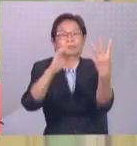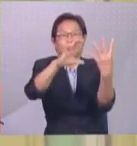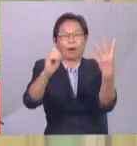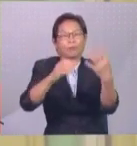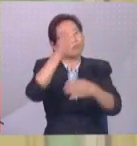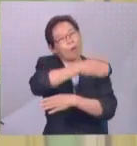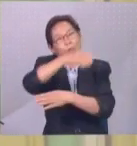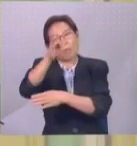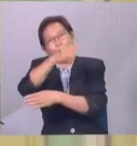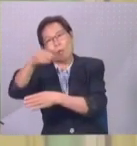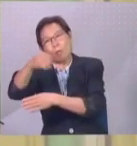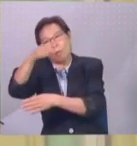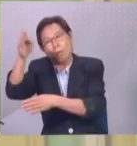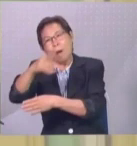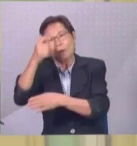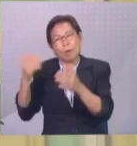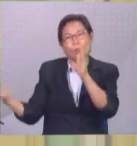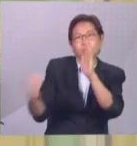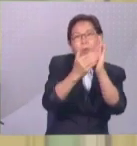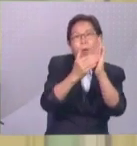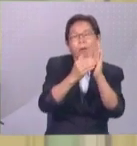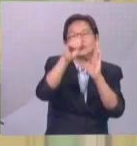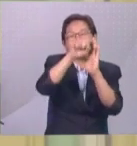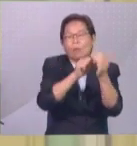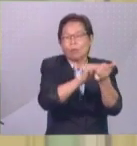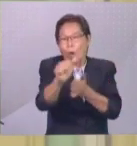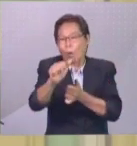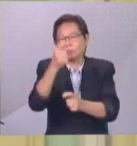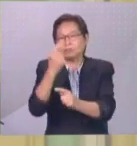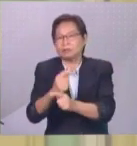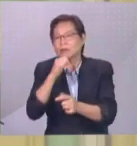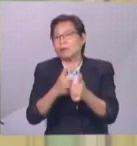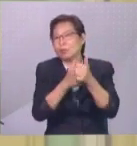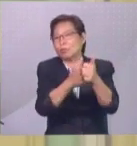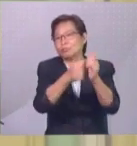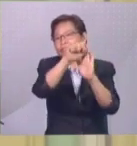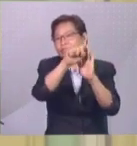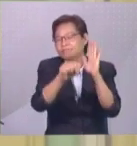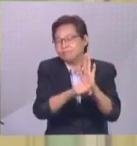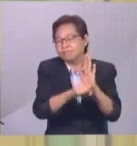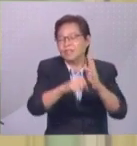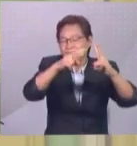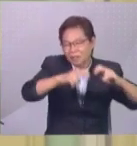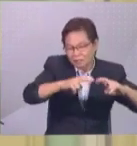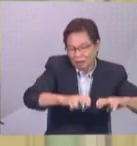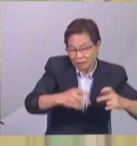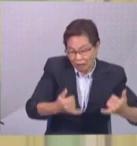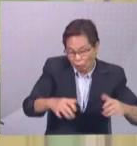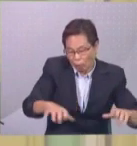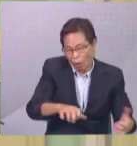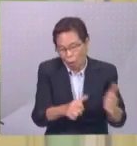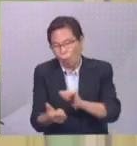yang didapati melanggar syarat kelulusan yang telah ditetapkan syafaatan juga sedang